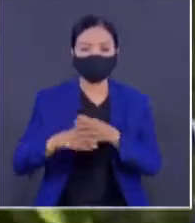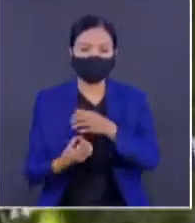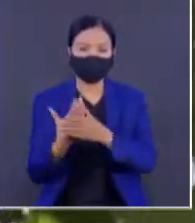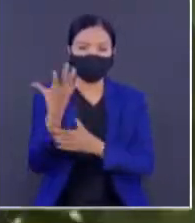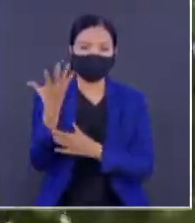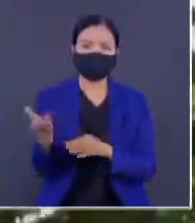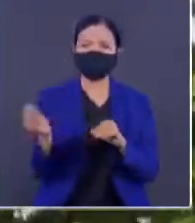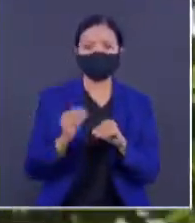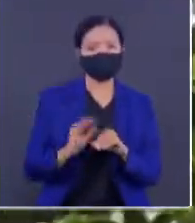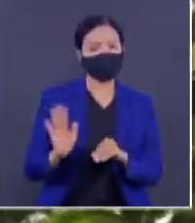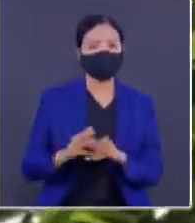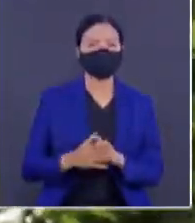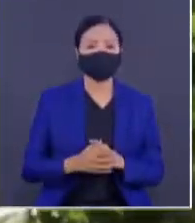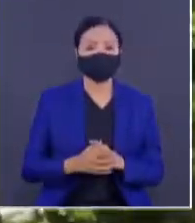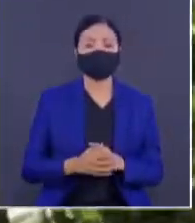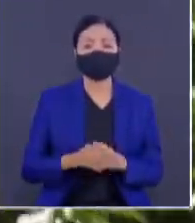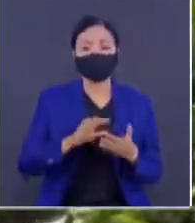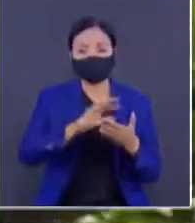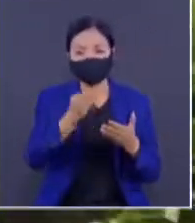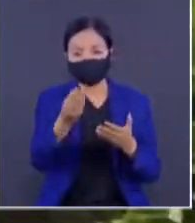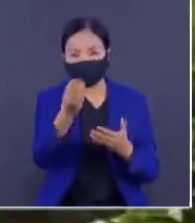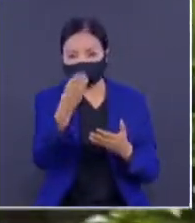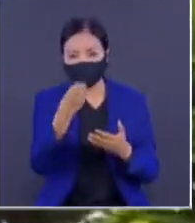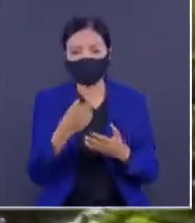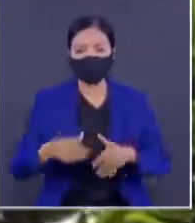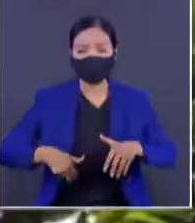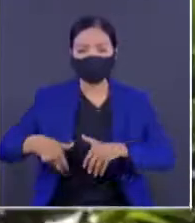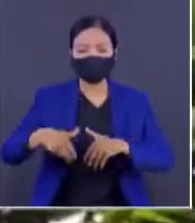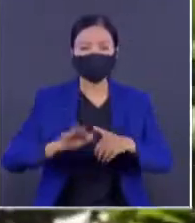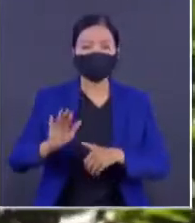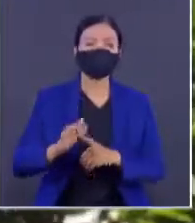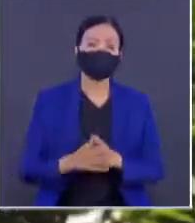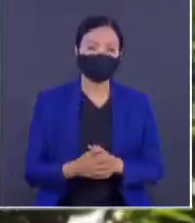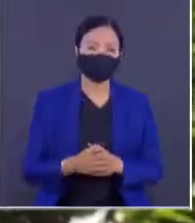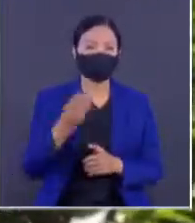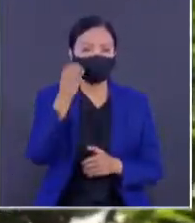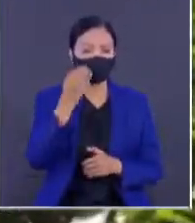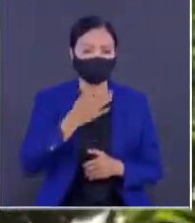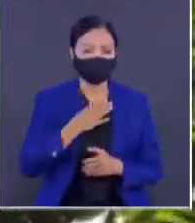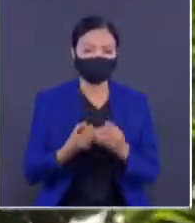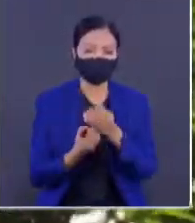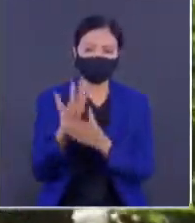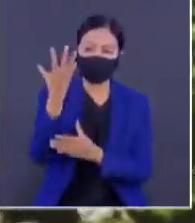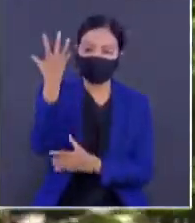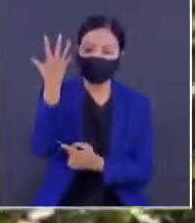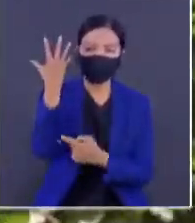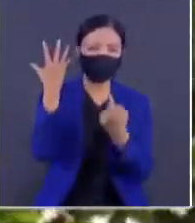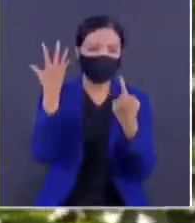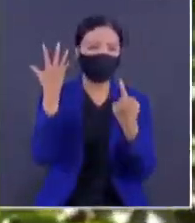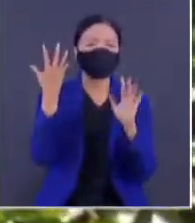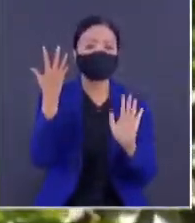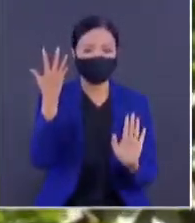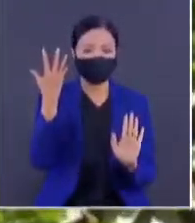มแล้วจะเอาไว้กินเพื่อการทำงานตามวิถีของชาวบ้านและที่บ้านเขาบอกมีแค่ต้นเดียวก็เพียงพอที่จะเอาใบก